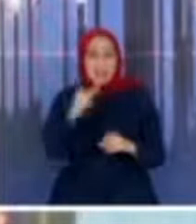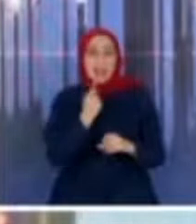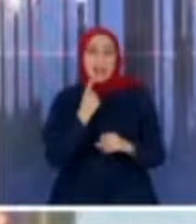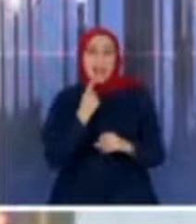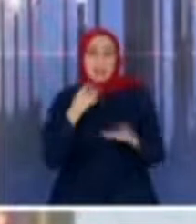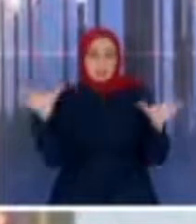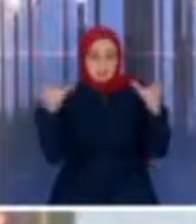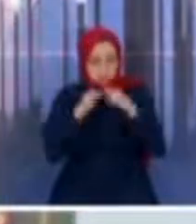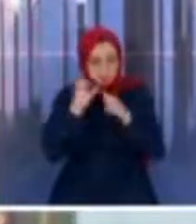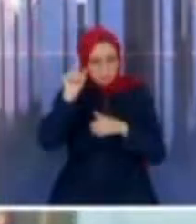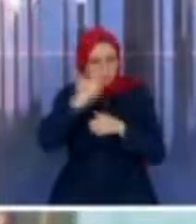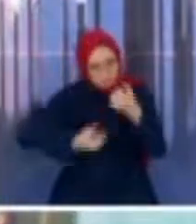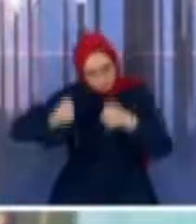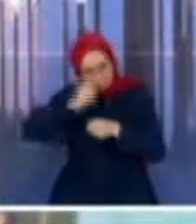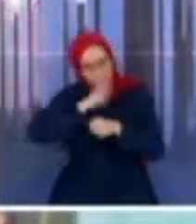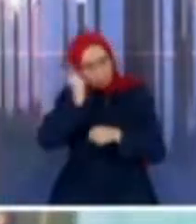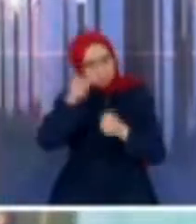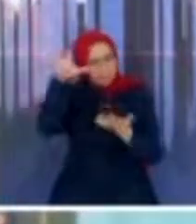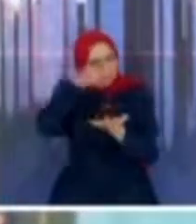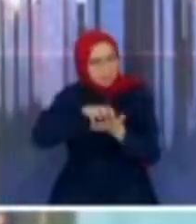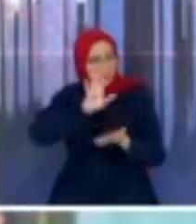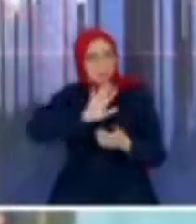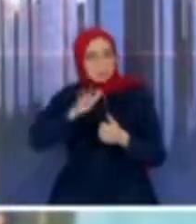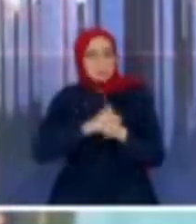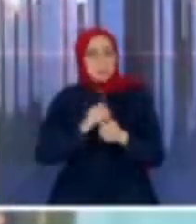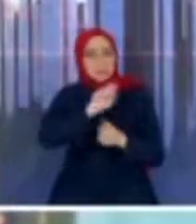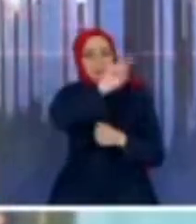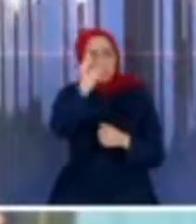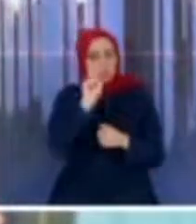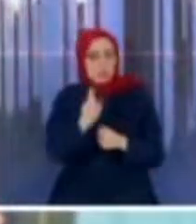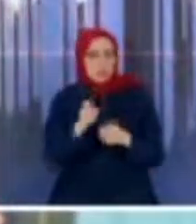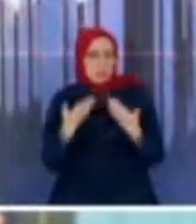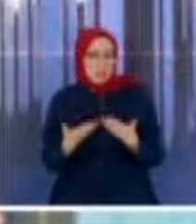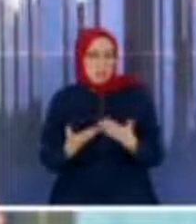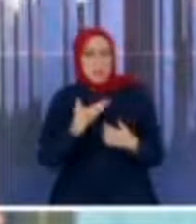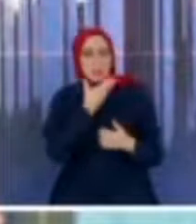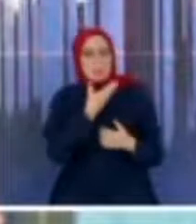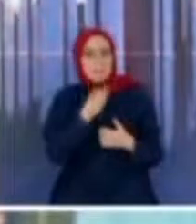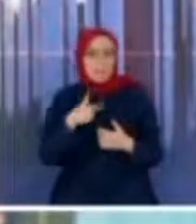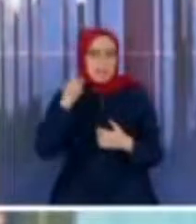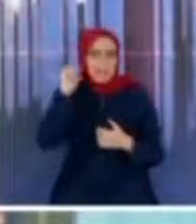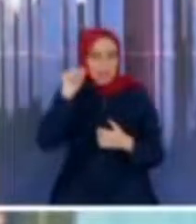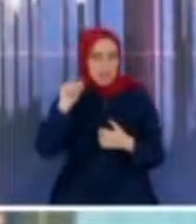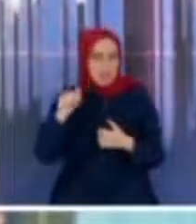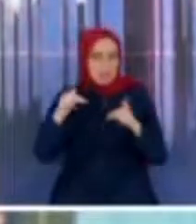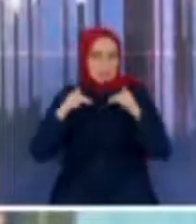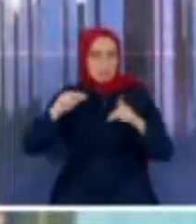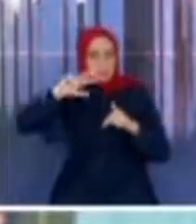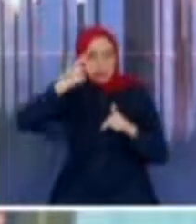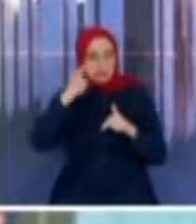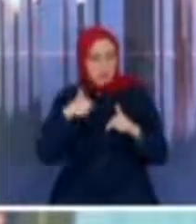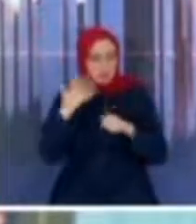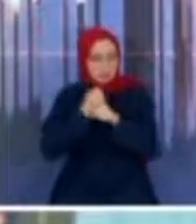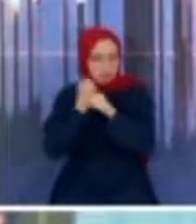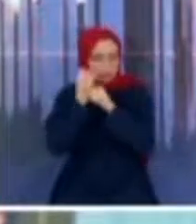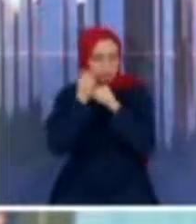المراكز. ولكن سؤالي انا مثال عندي التروا نيفو حتى للمونيتور، دونك